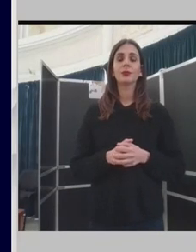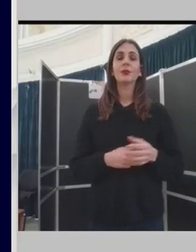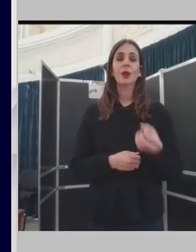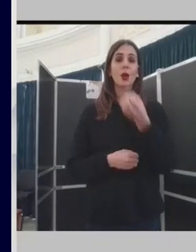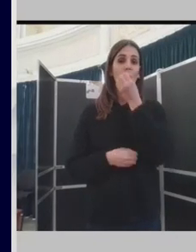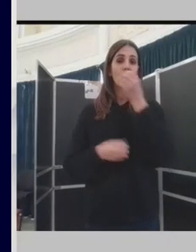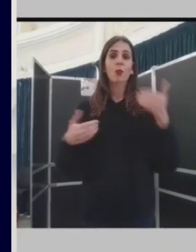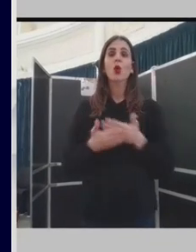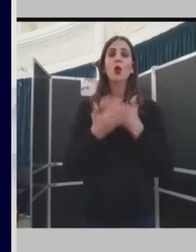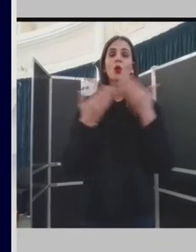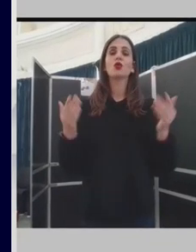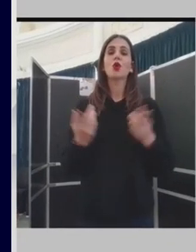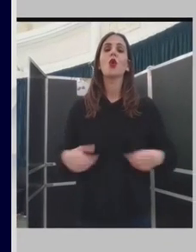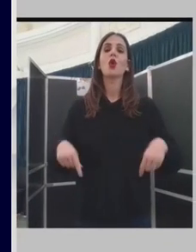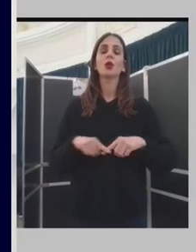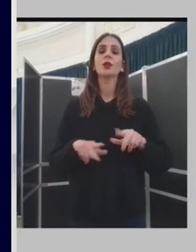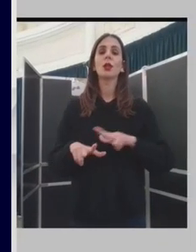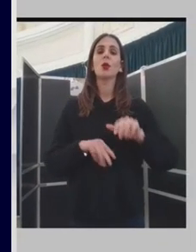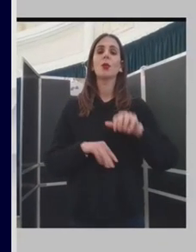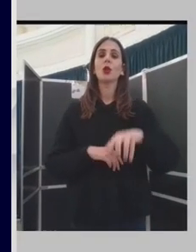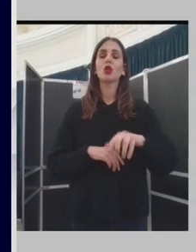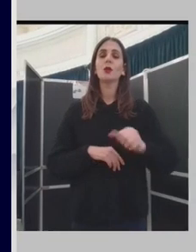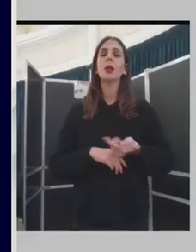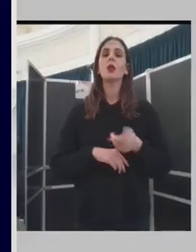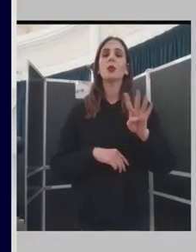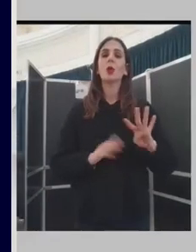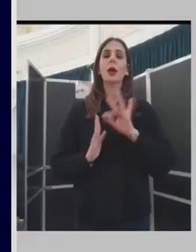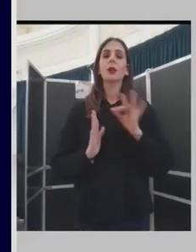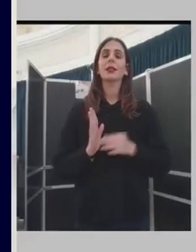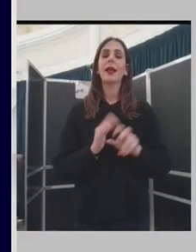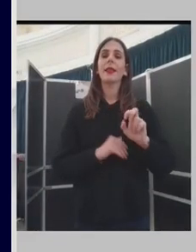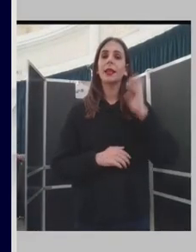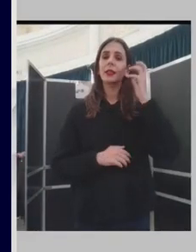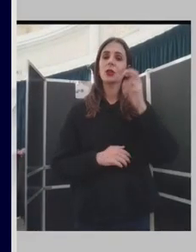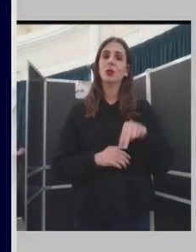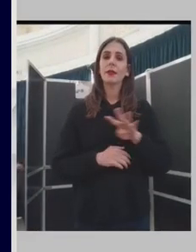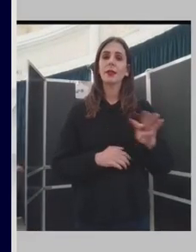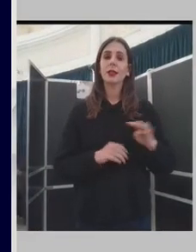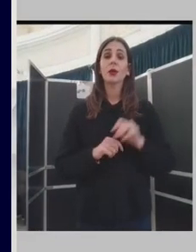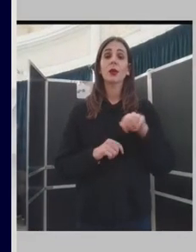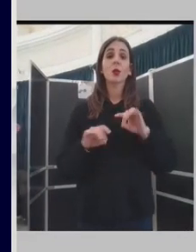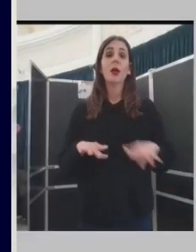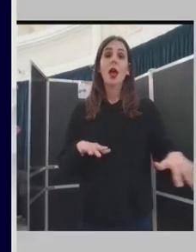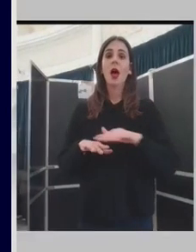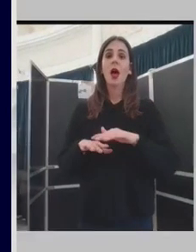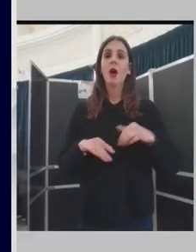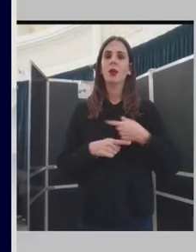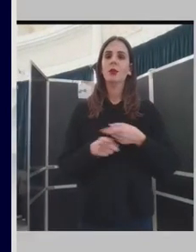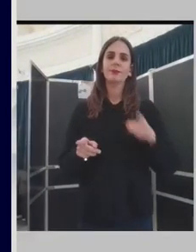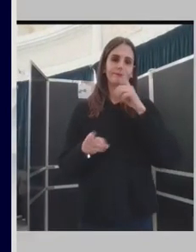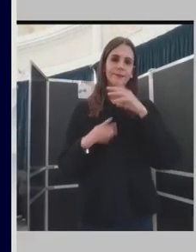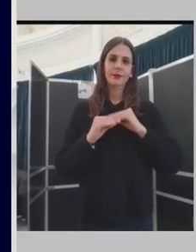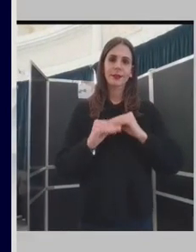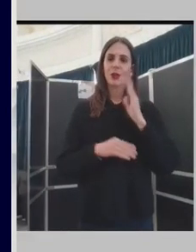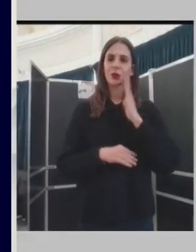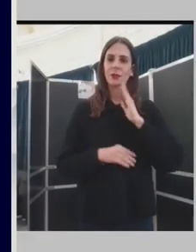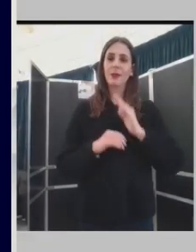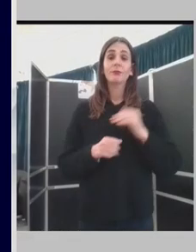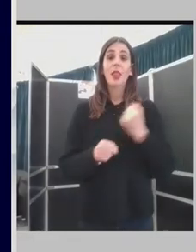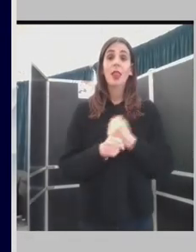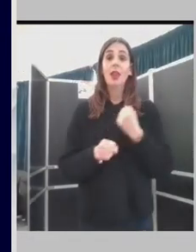Buongiorno, Consiglio Municipale numero 4 del 30 gennaio 2024, silenzio in aula per favore. Prima di iniziare con i lavori del